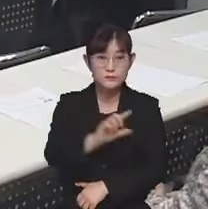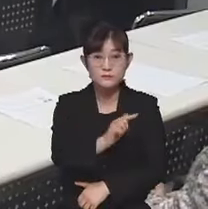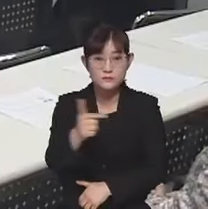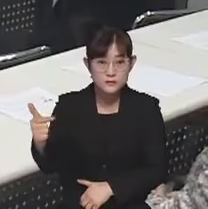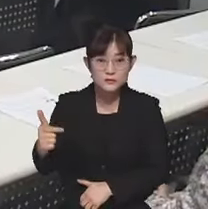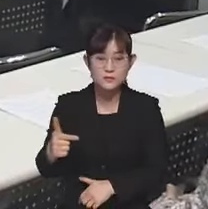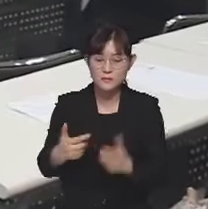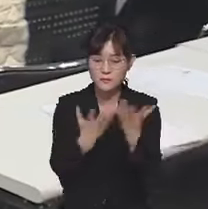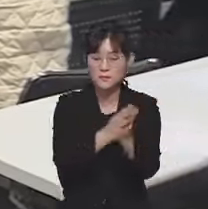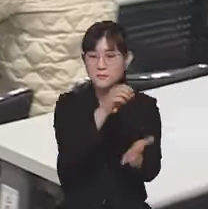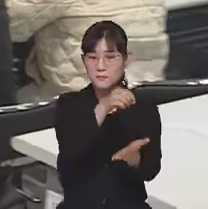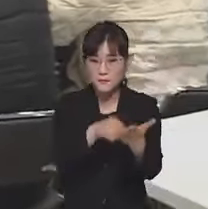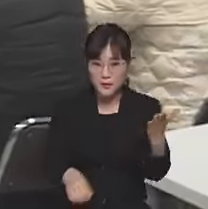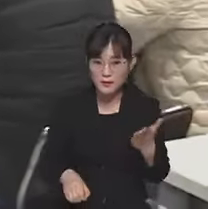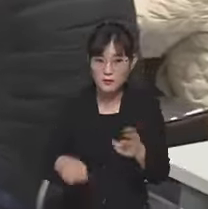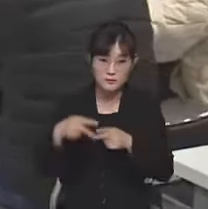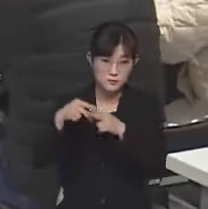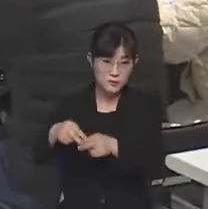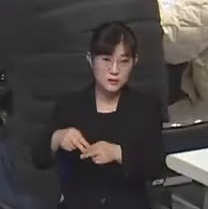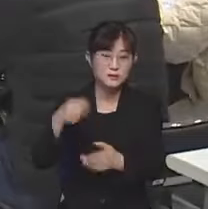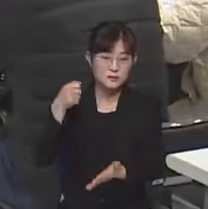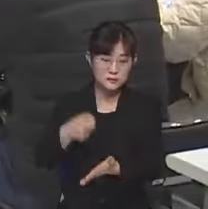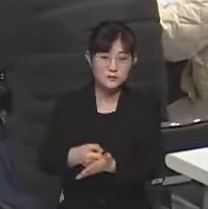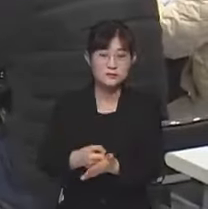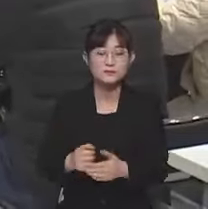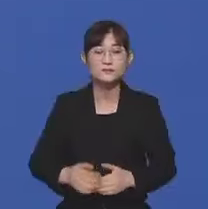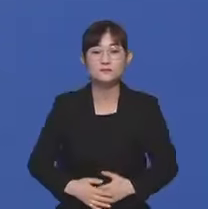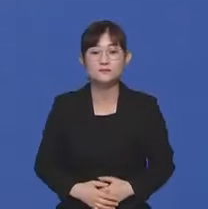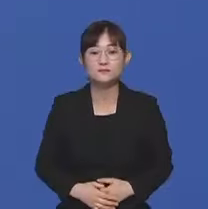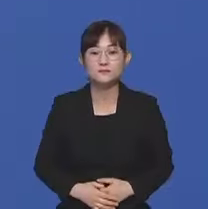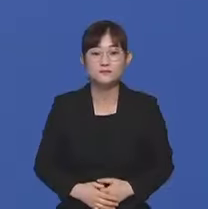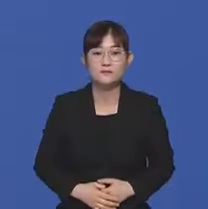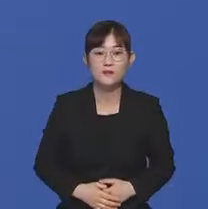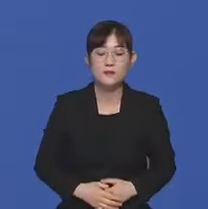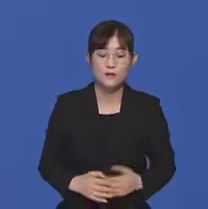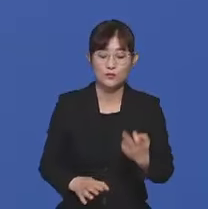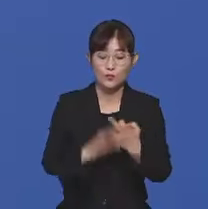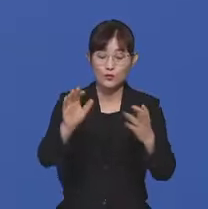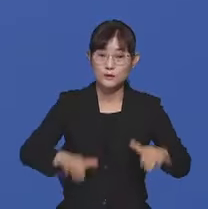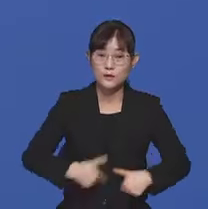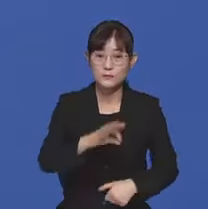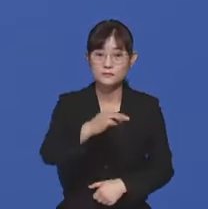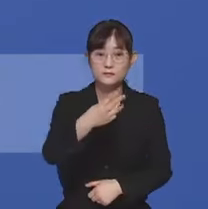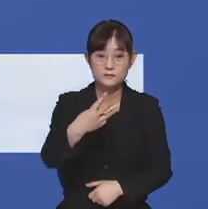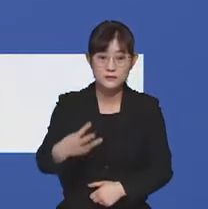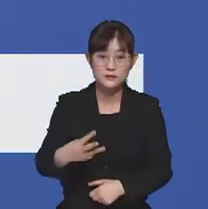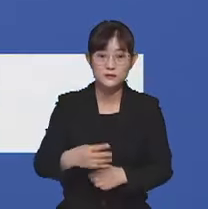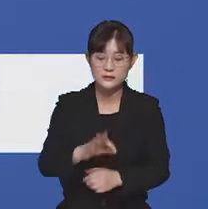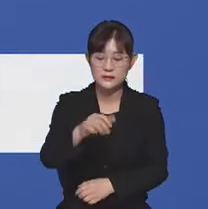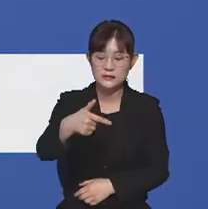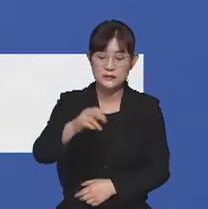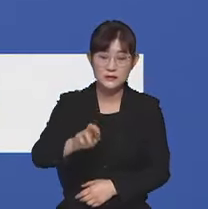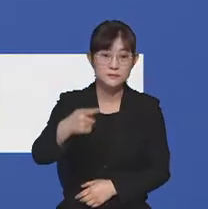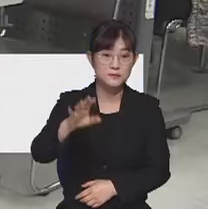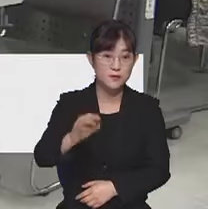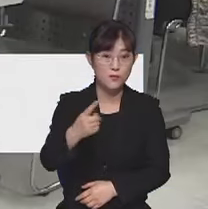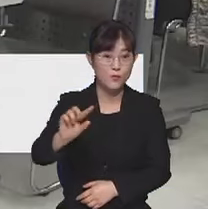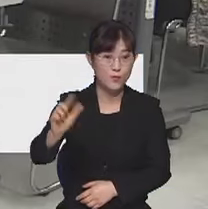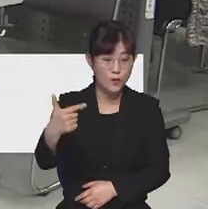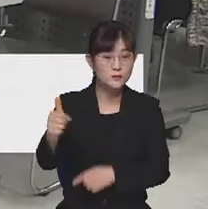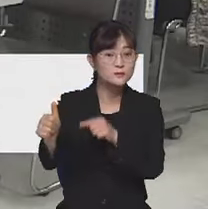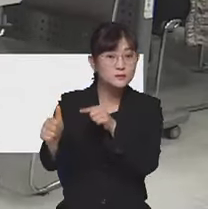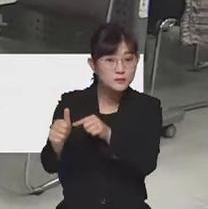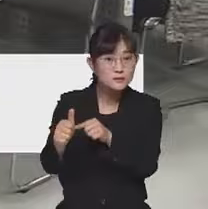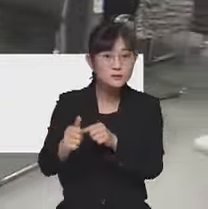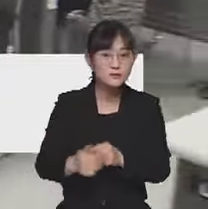민주당 옷을 벗고 잇따라 출마를 선언하고 있습니다. 광주 동남을 민주당 예비 후보였던 김성환 전